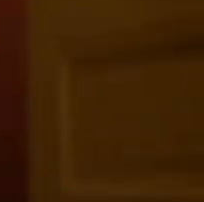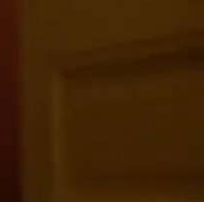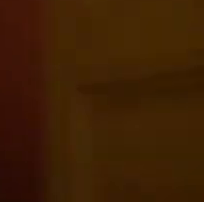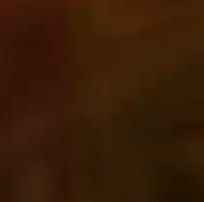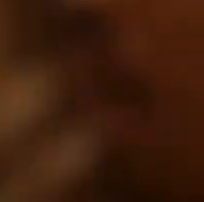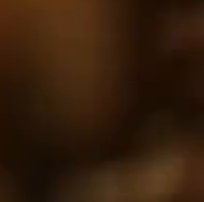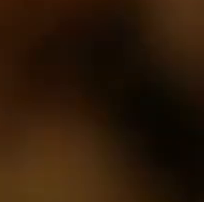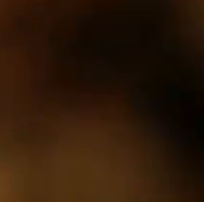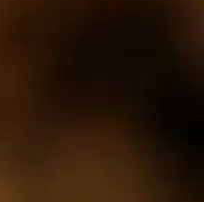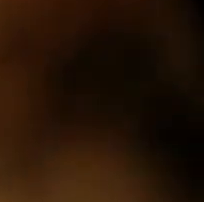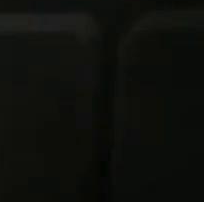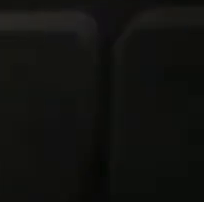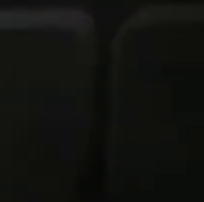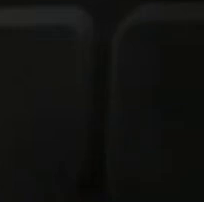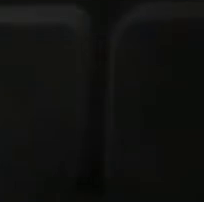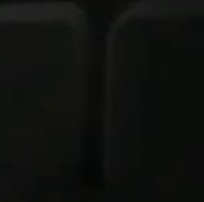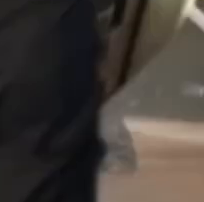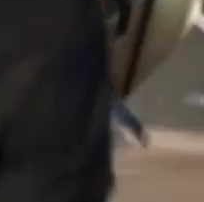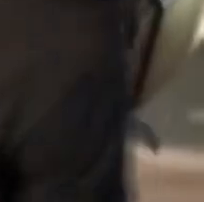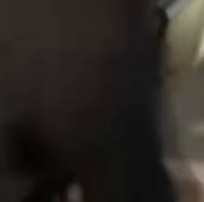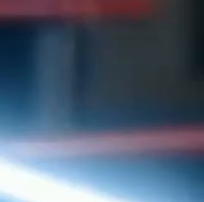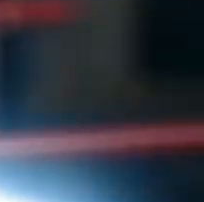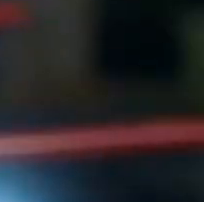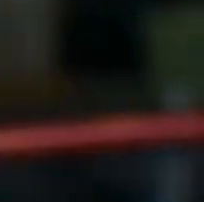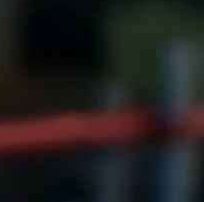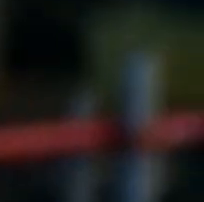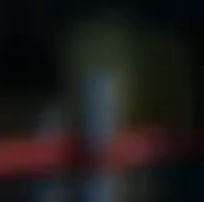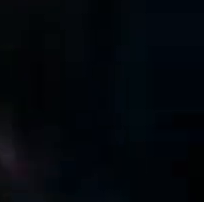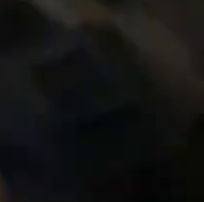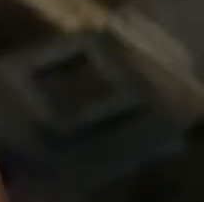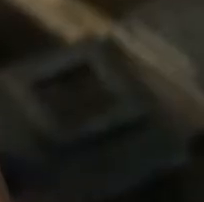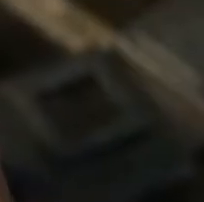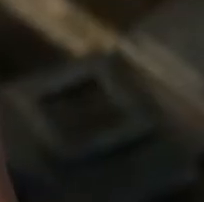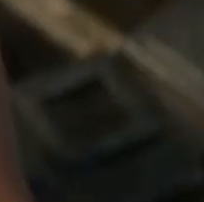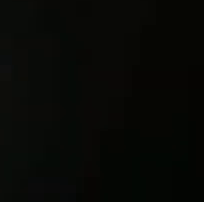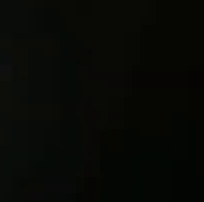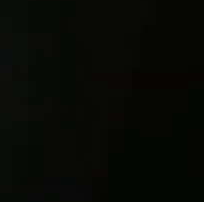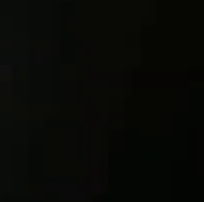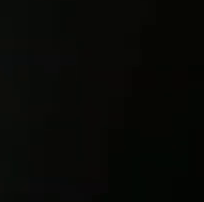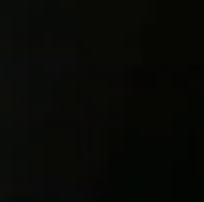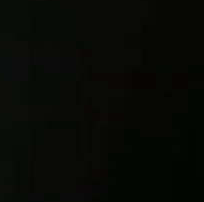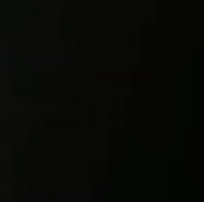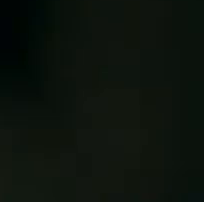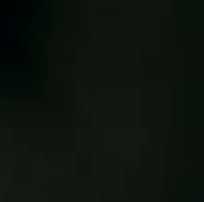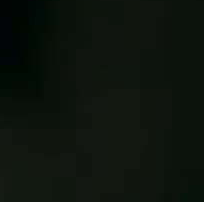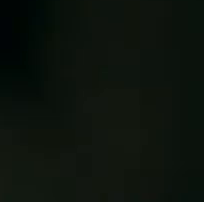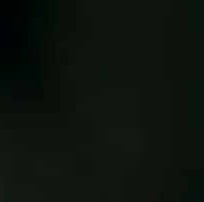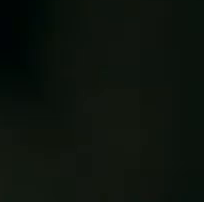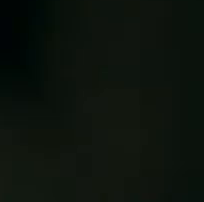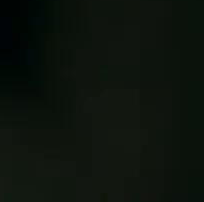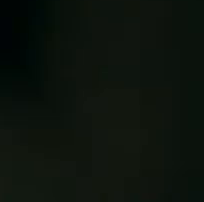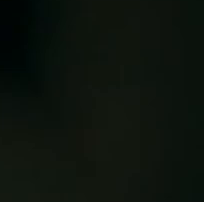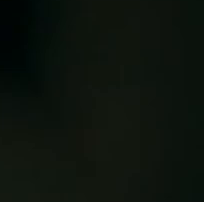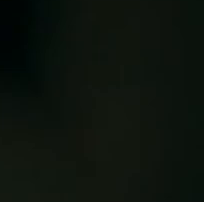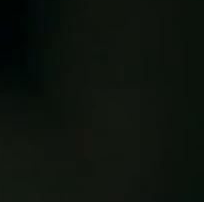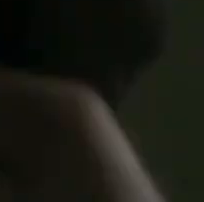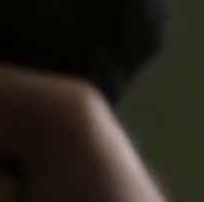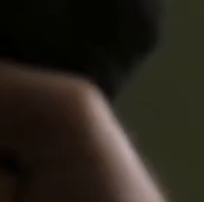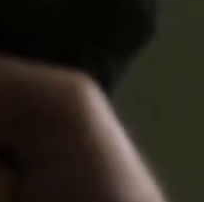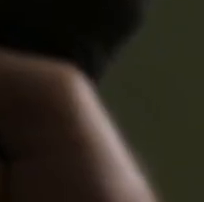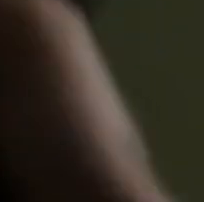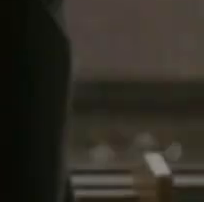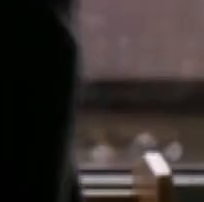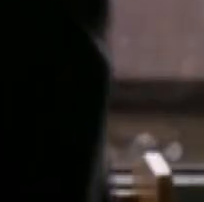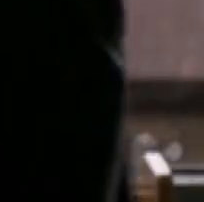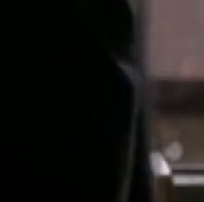არა. აწმყო? პლინი იპოვეთ. კი. დამომავალი. გზაზე. ნუ